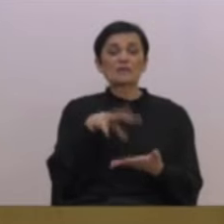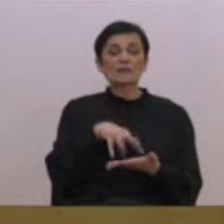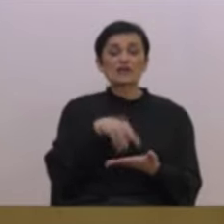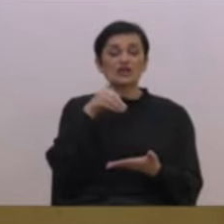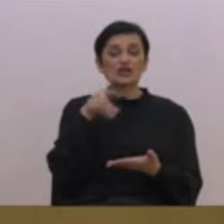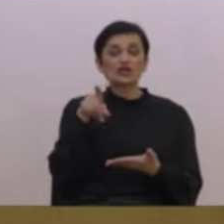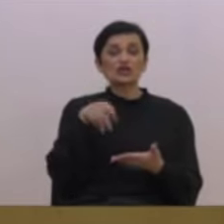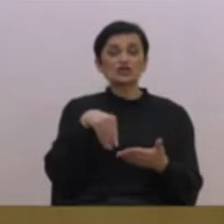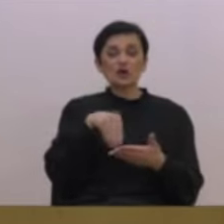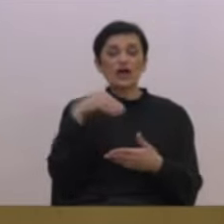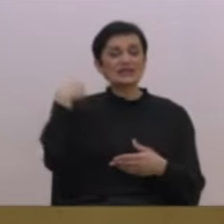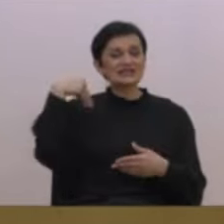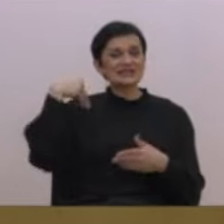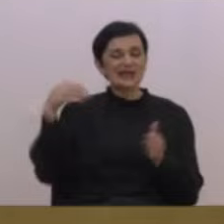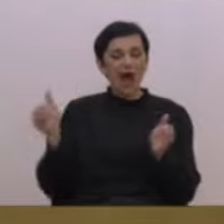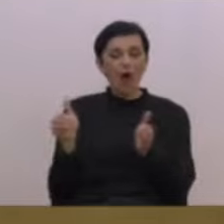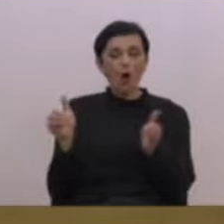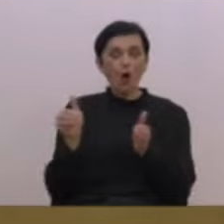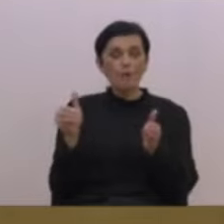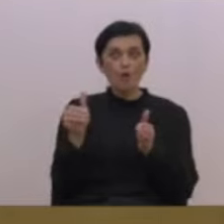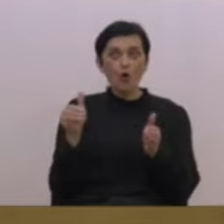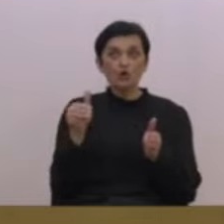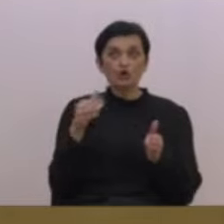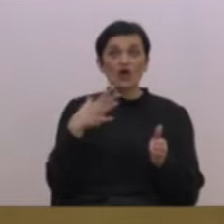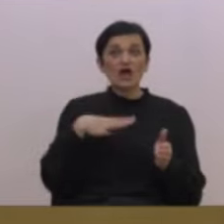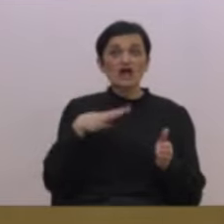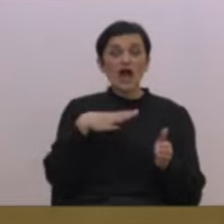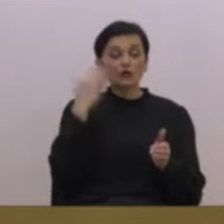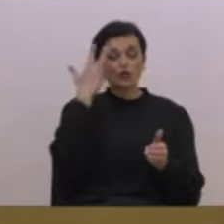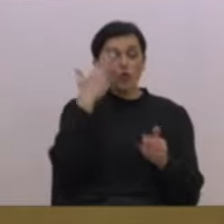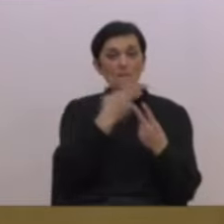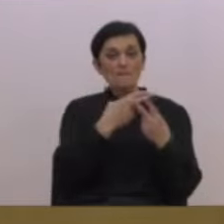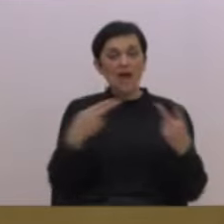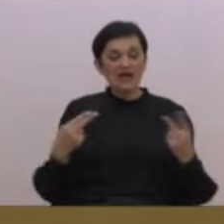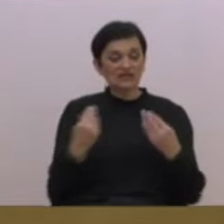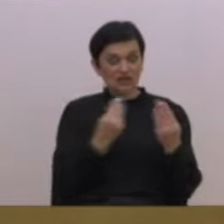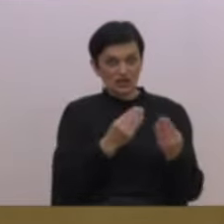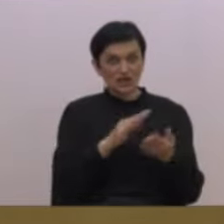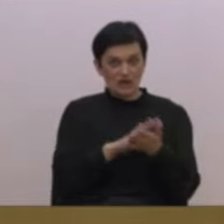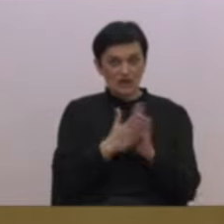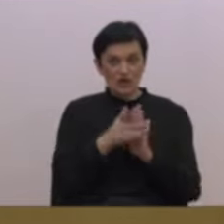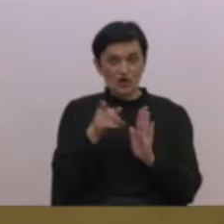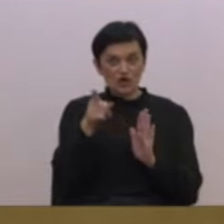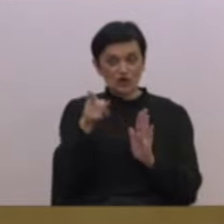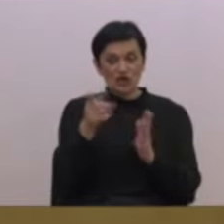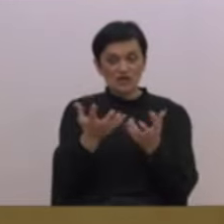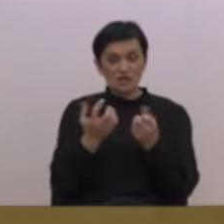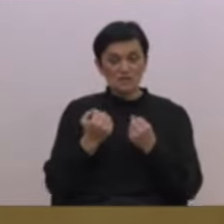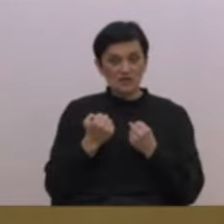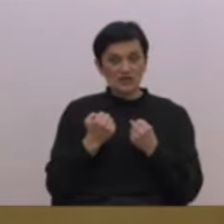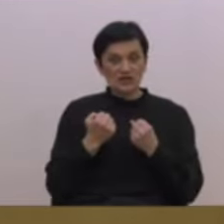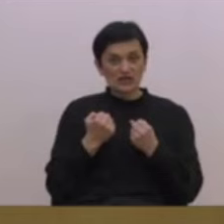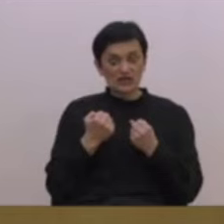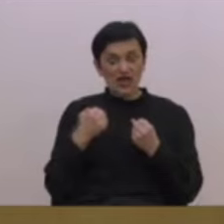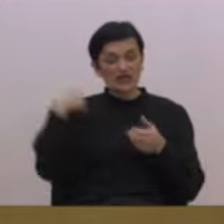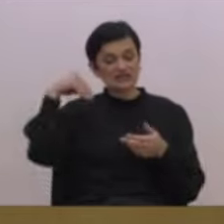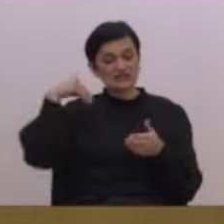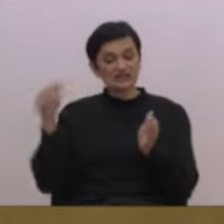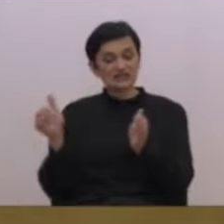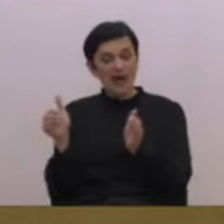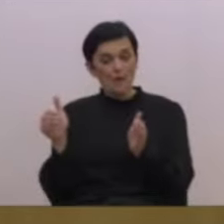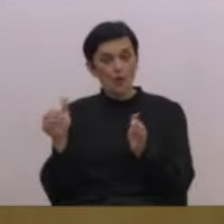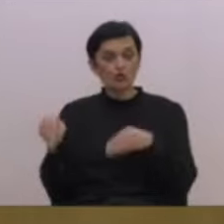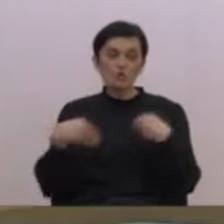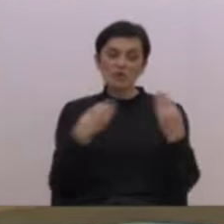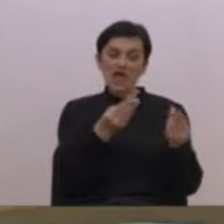და მერსედესი მისცა ქართულ ოცნებას, რომ ისეთი გარიგება გააკეთესო. და მართლა ფიქრობ, რომ შენ ზაპოროჟეცი მიიღე და მერსედესი მიეცი, თუ როგორ არის ეს საქმე, რომ